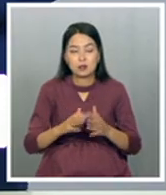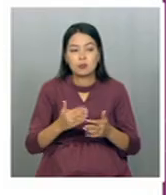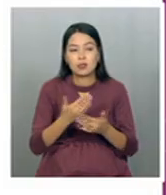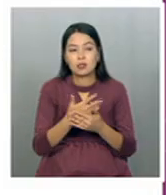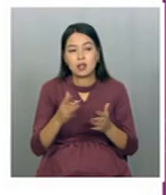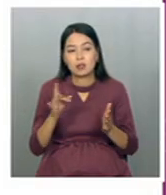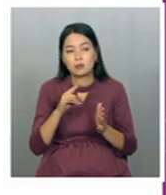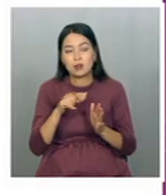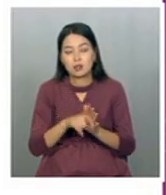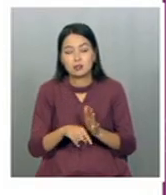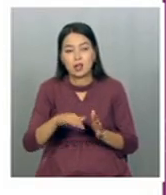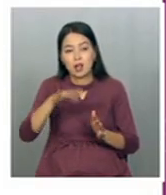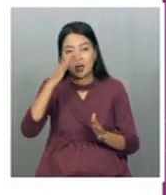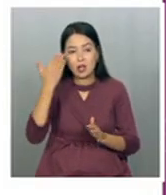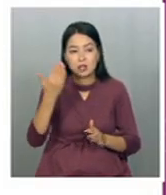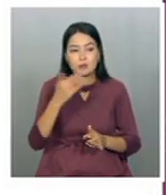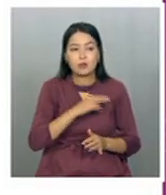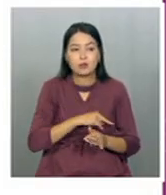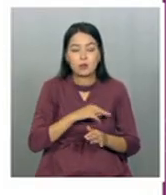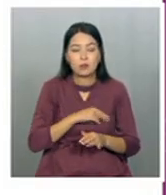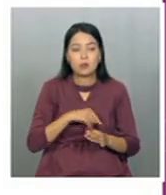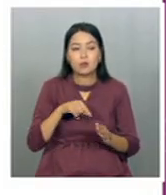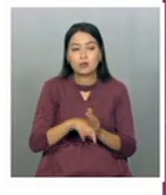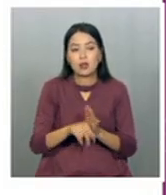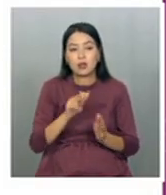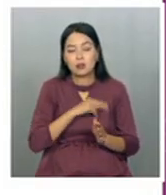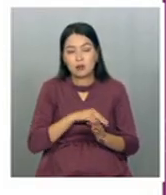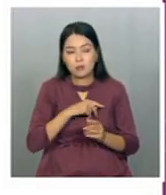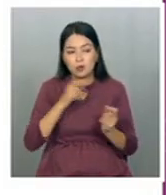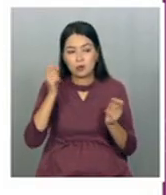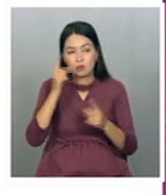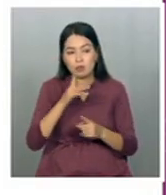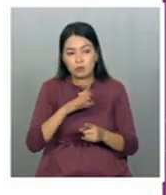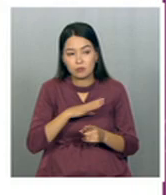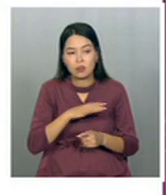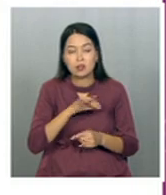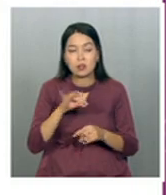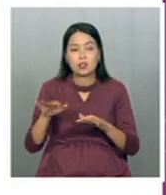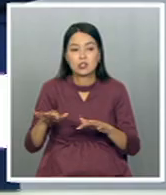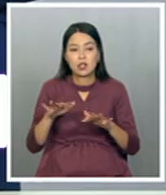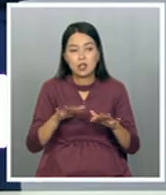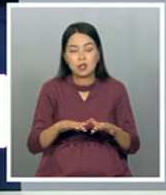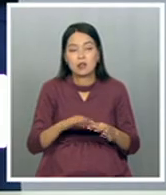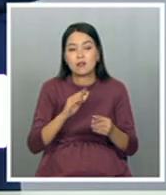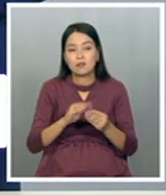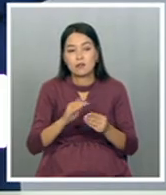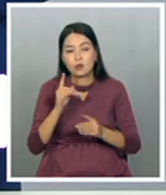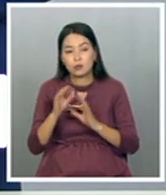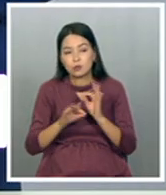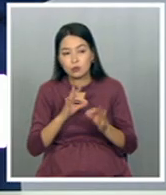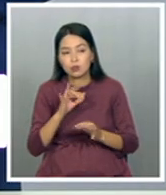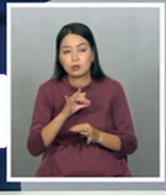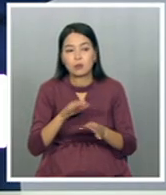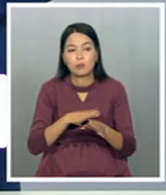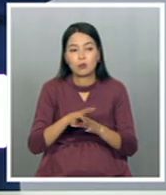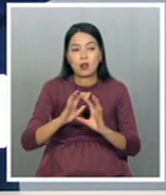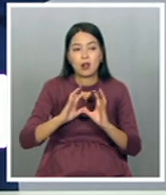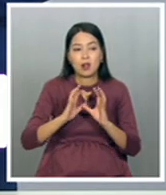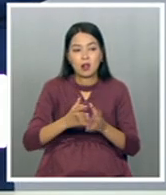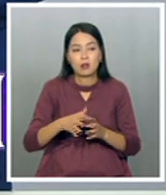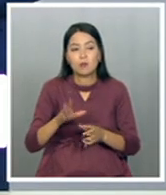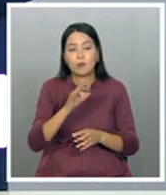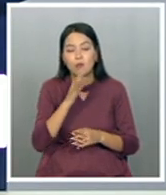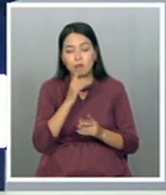аспан сферасының қозғалысы туралы түсіндік, және жергілікті белдеулік, және бүкіл әлемдік уақытты ажыратуды үйрендік.